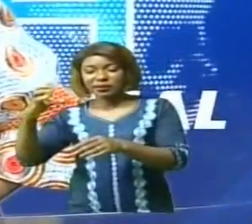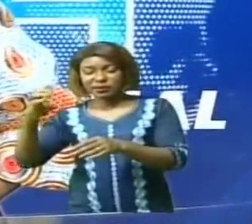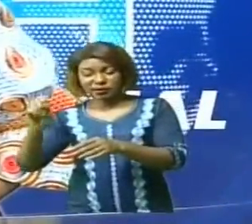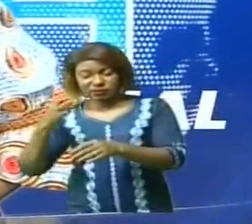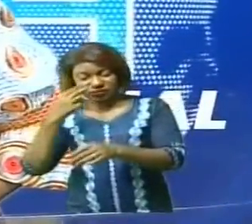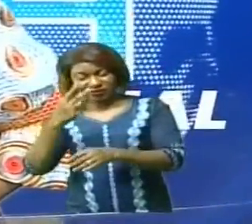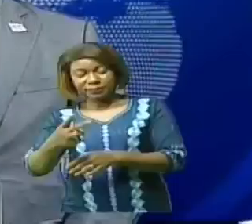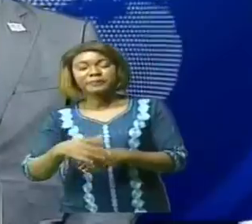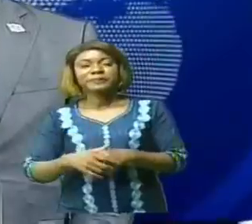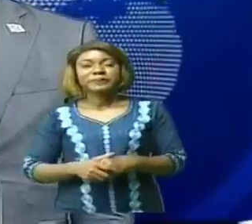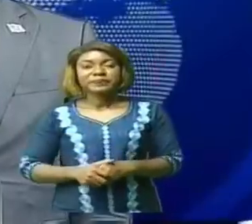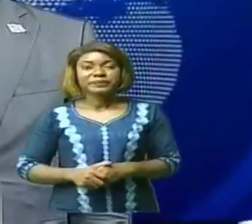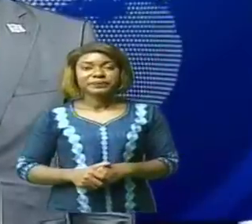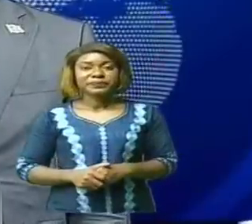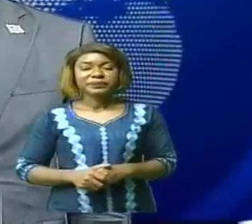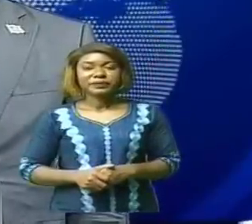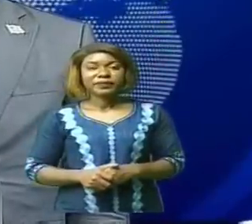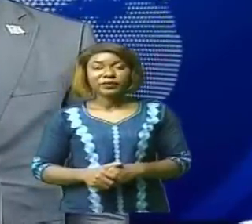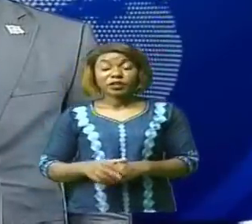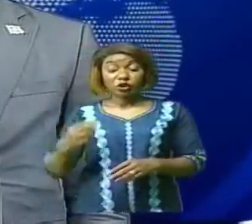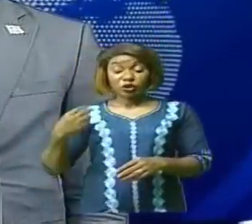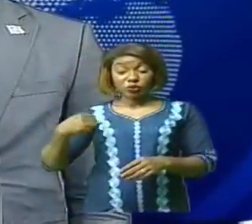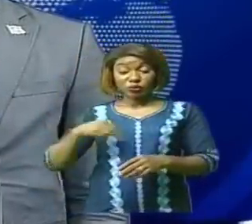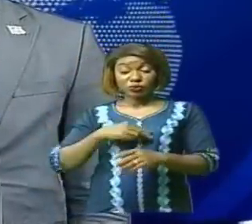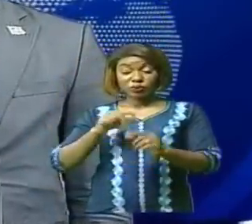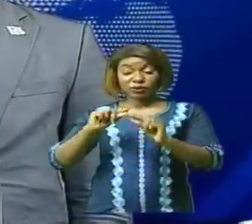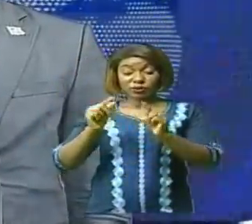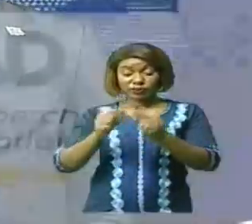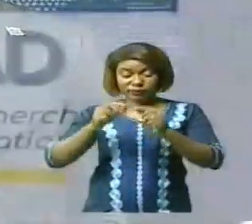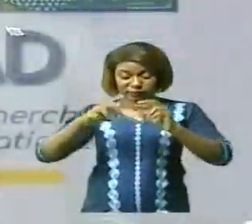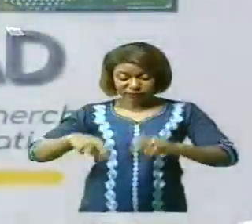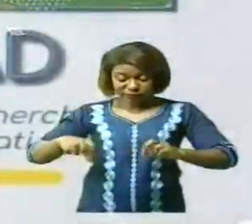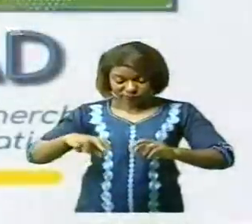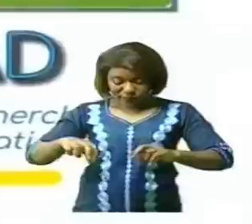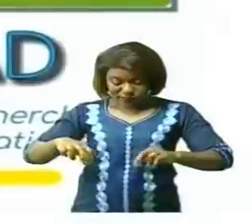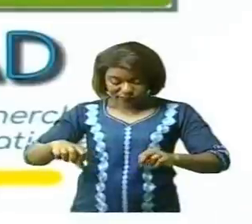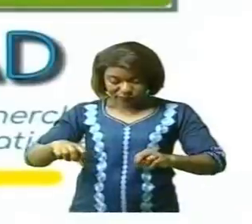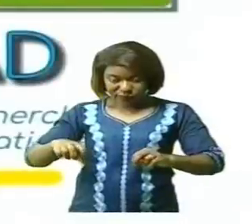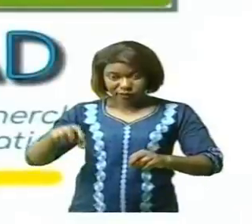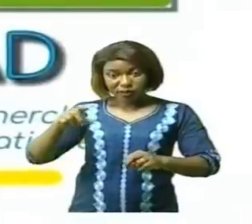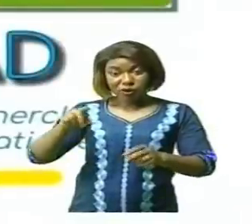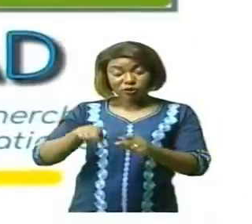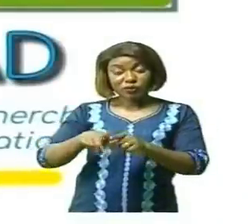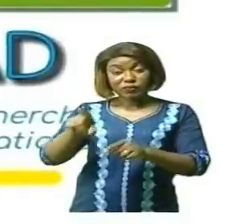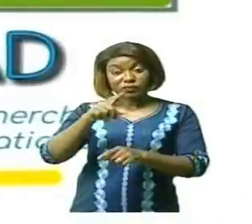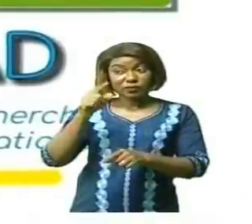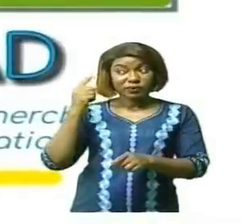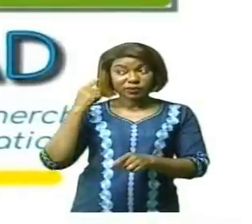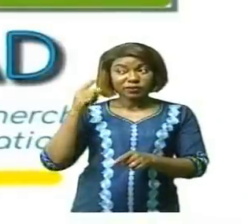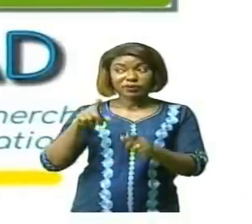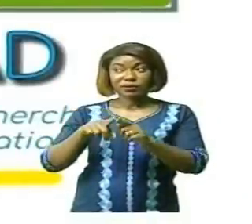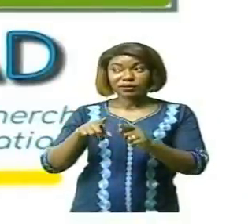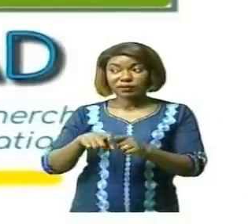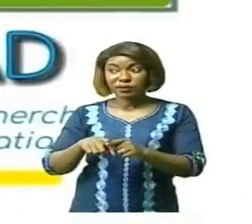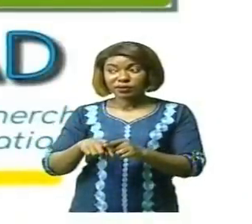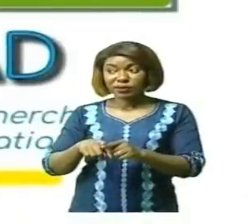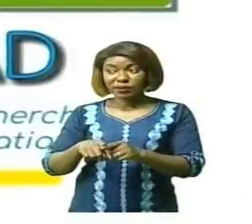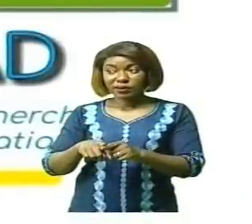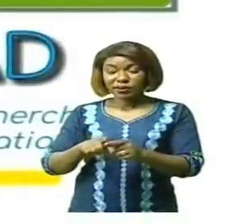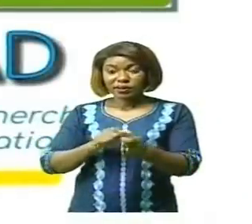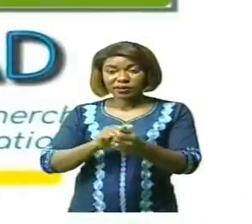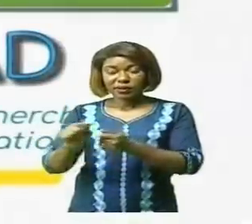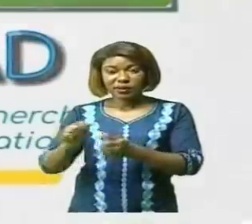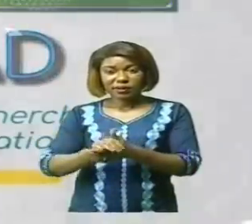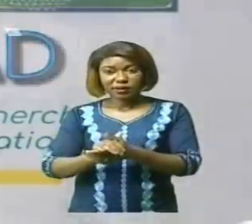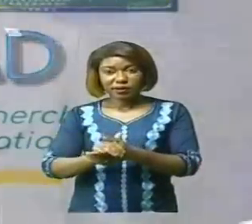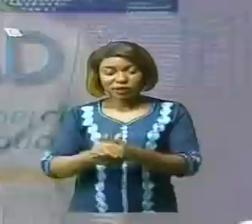reporters. Notre structure, laboratoire de recherche et d'action diplomatique, comme vous l'entendez, c'est une structure panafricaine